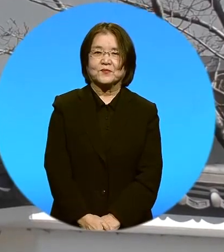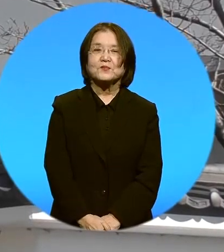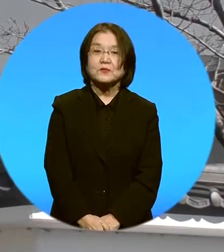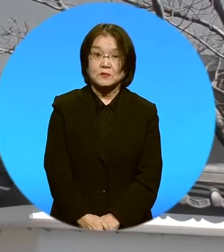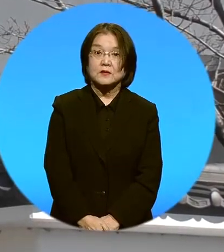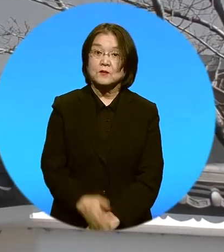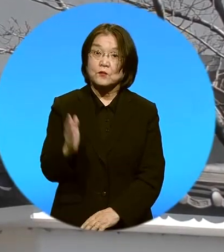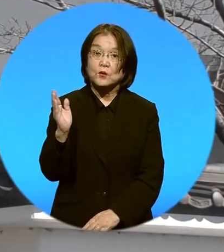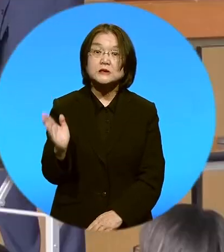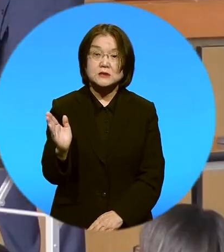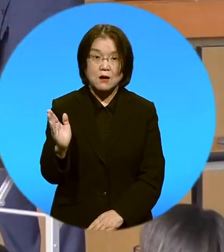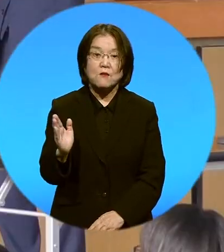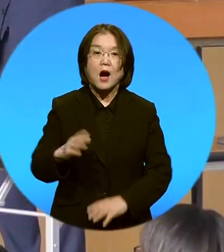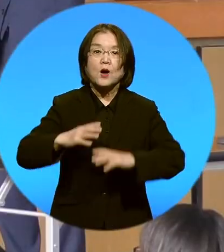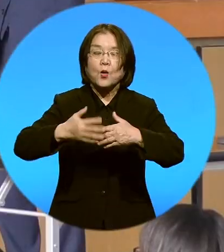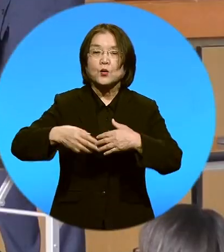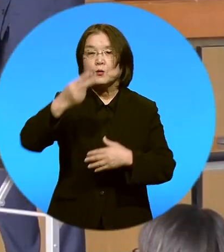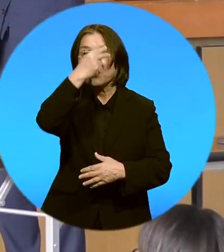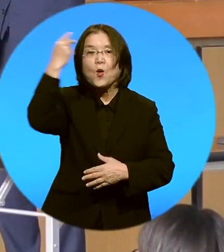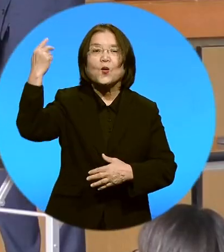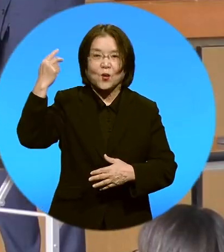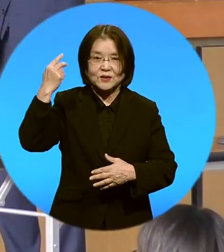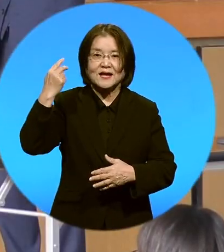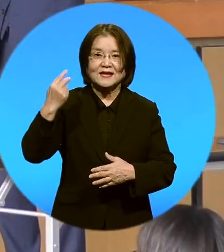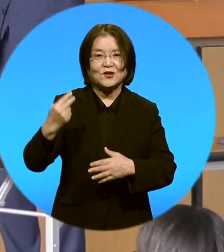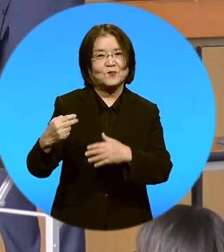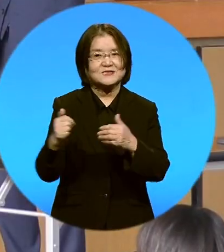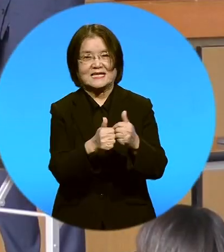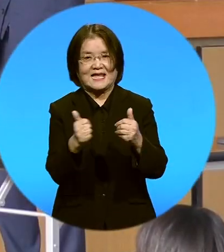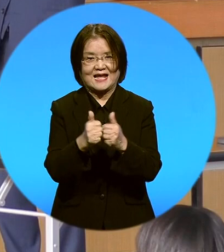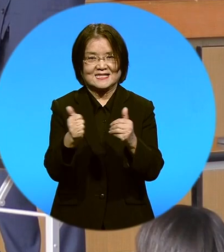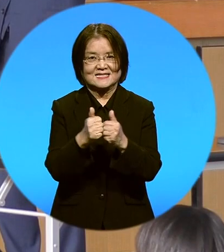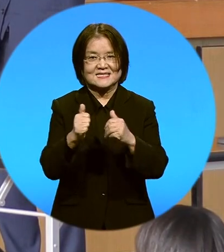こちらは国分高校で行われた座談会。